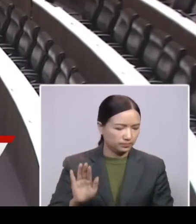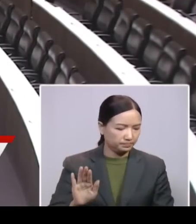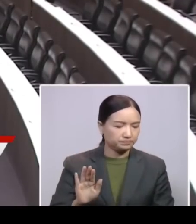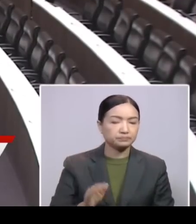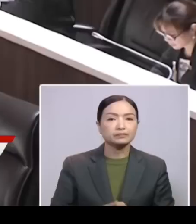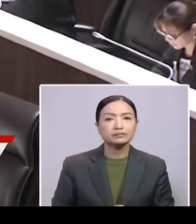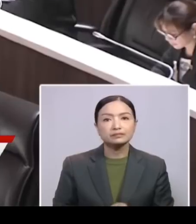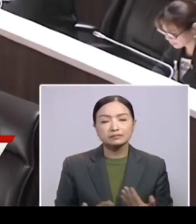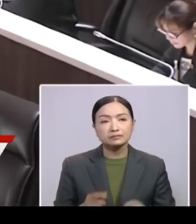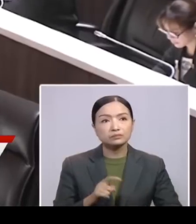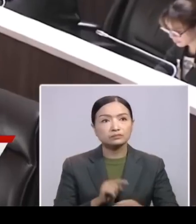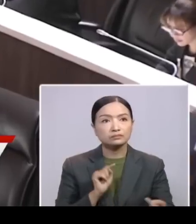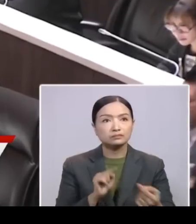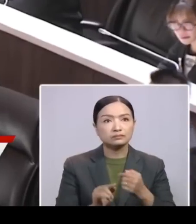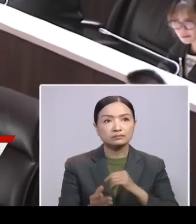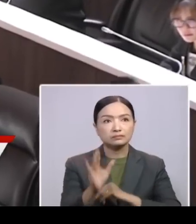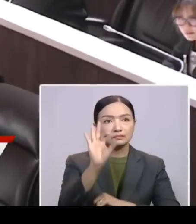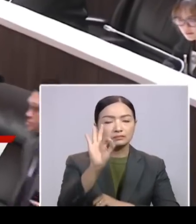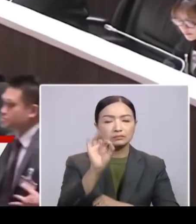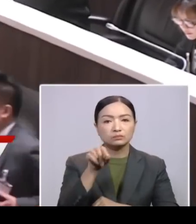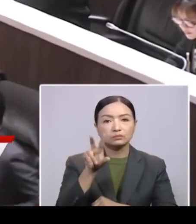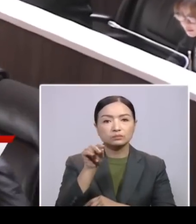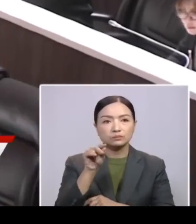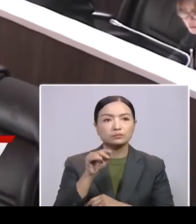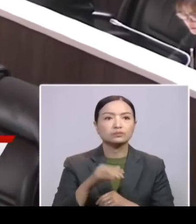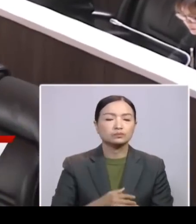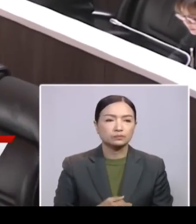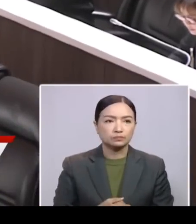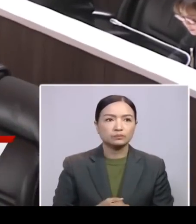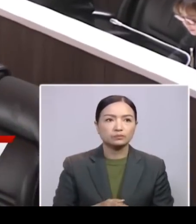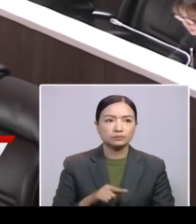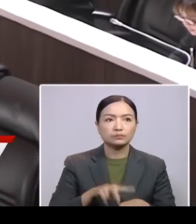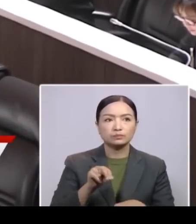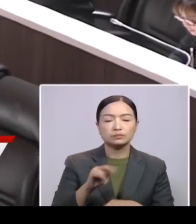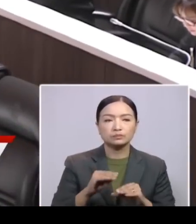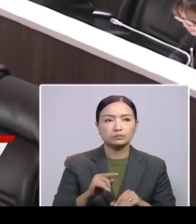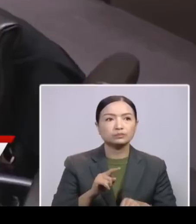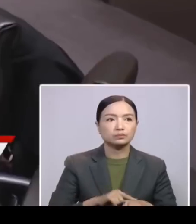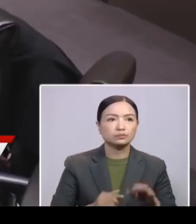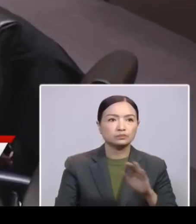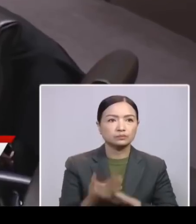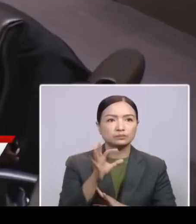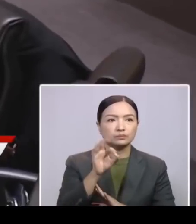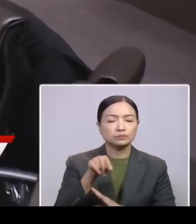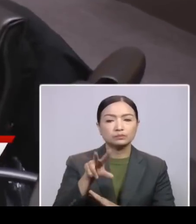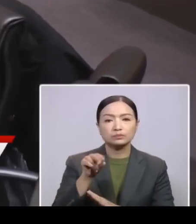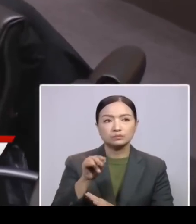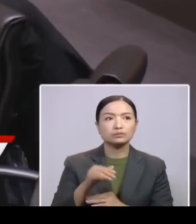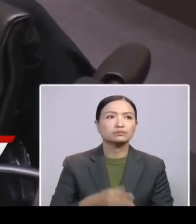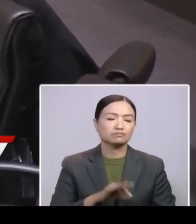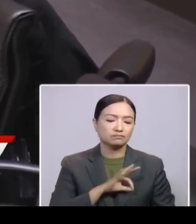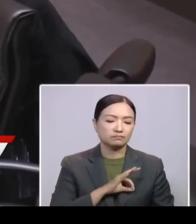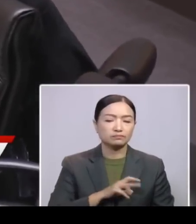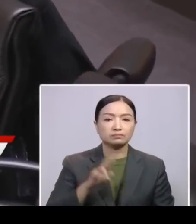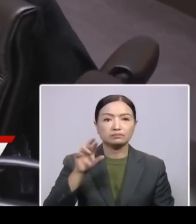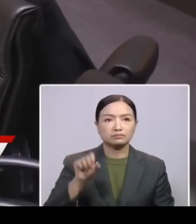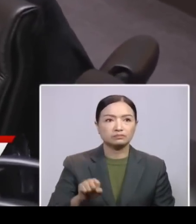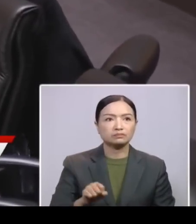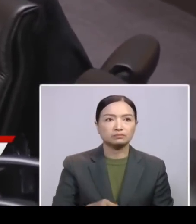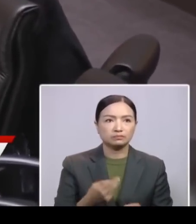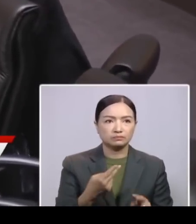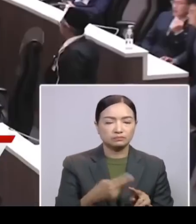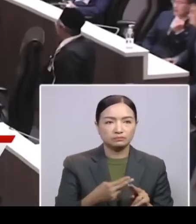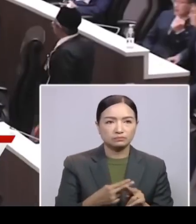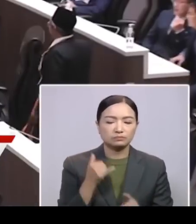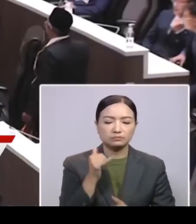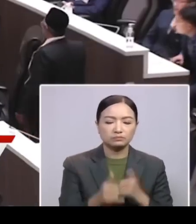แต่เมื่อถึงเวลา 9:30 นซึ่งเป็นเวลาที่นัดประชุมนะคะปรากฏว่าสมาชิกรัฐสภานั้นลงชื่อไม่ถึงกึ่งหนึ่งค่ะ